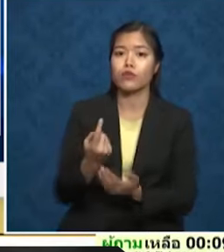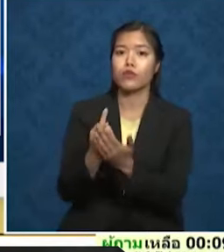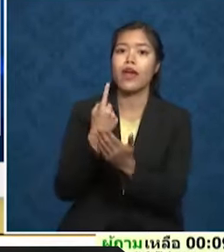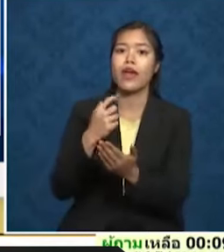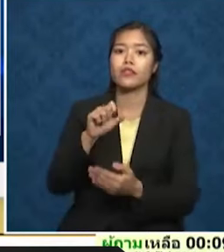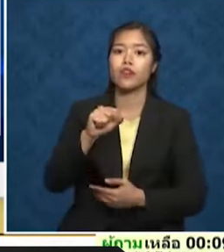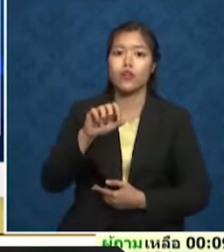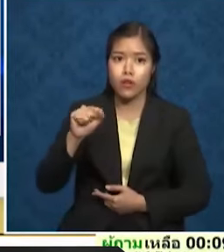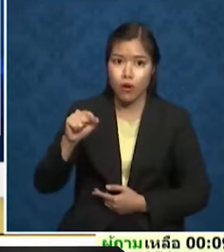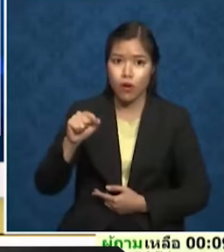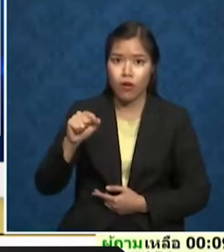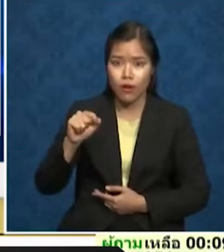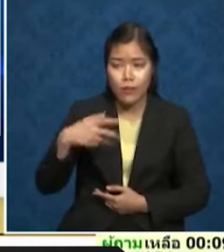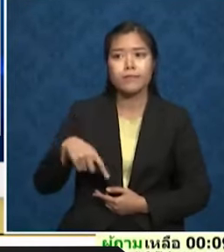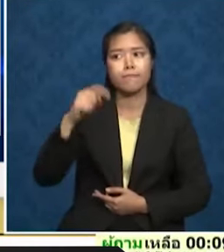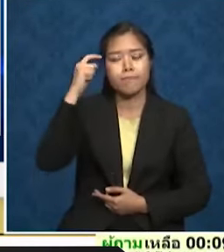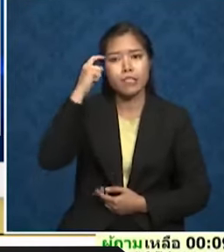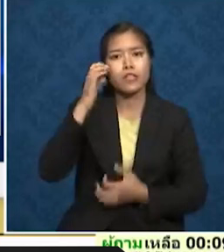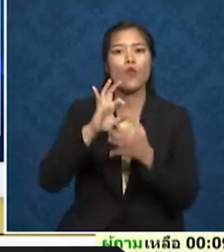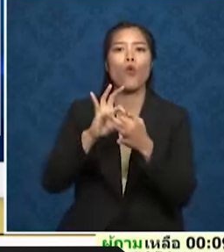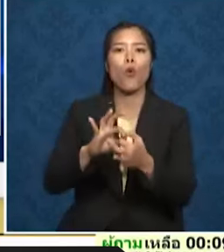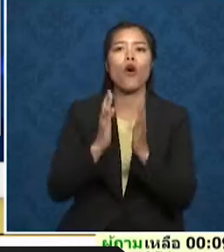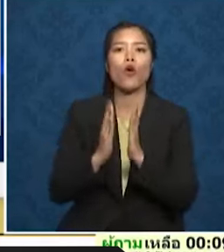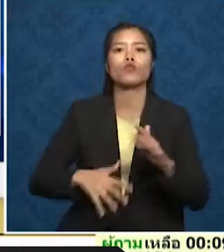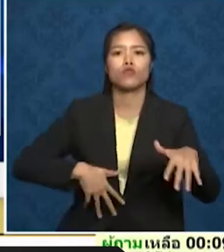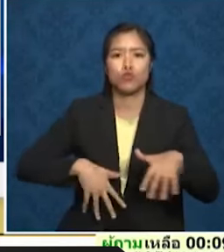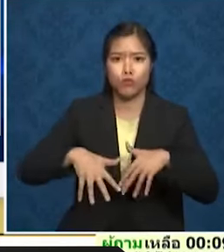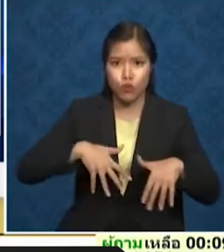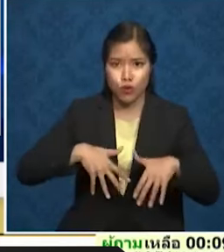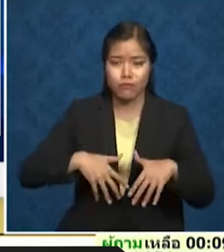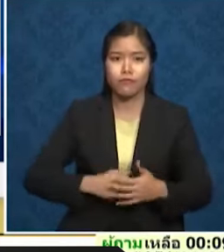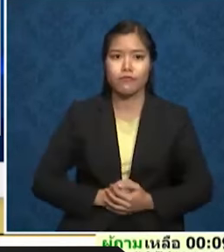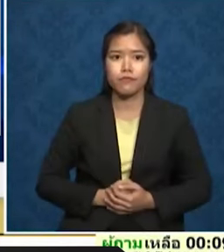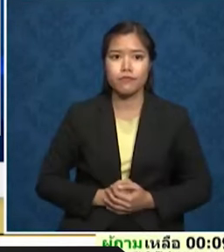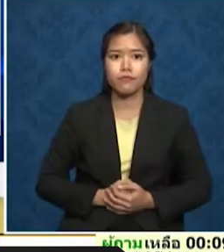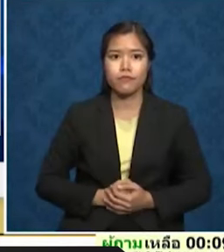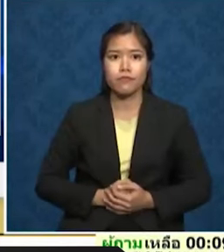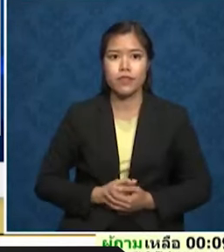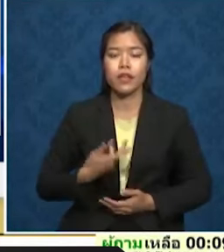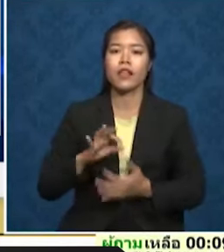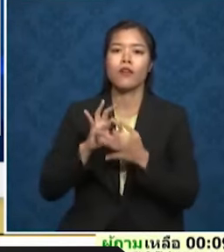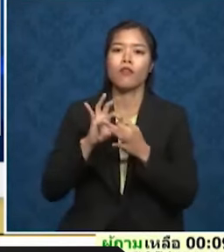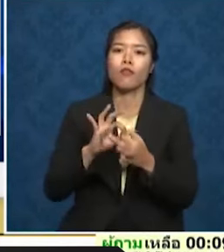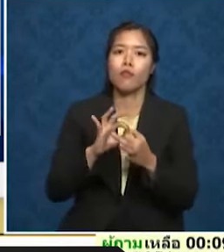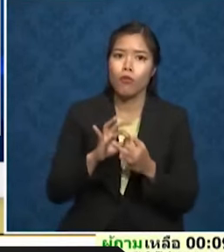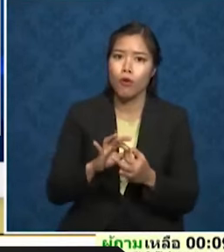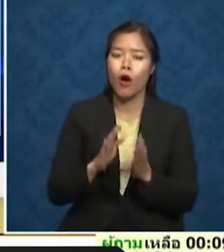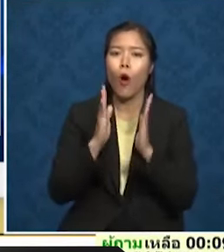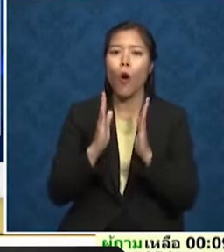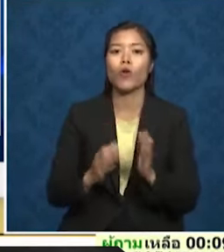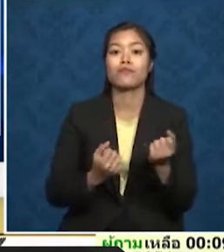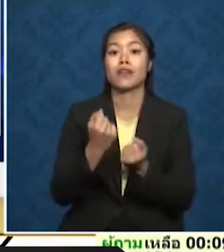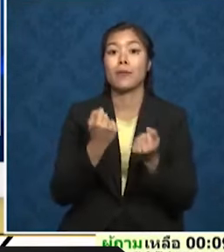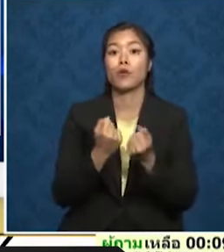ฎรที่ท่านได้ใส่ใจปัญหาความเดือดร้อนของพี่น้องประชาชนแล้วก็เป็นความห่วงใยของผู้ใช้รถใช้ถน